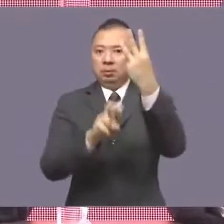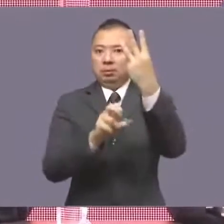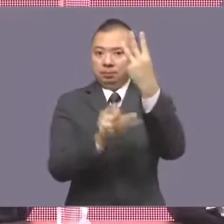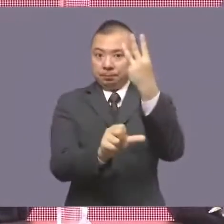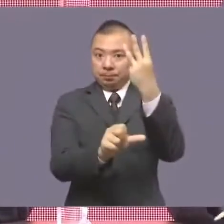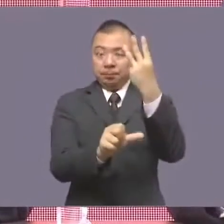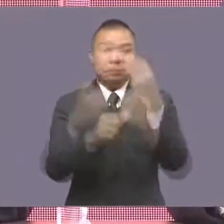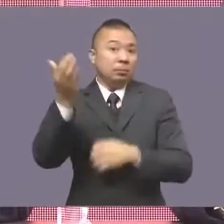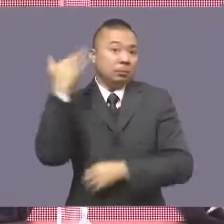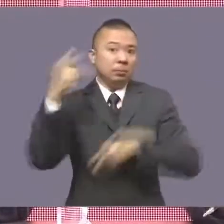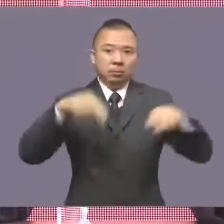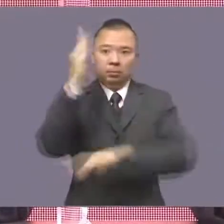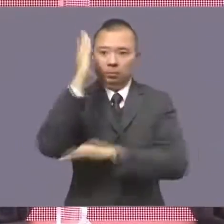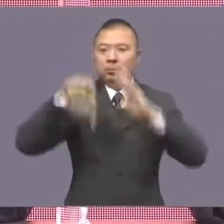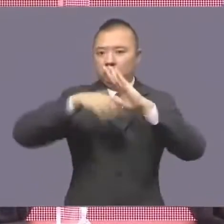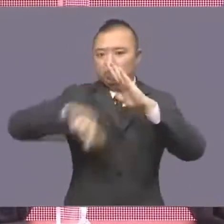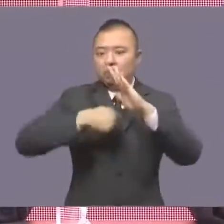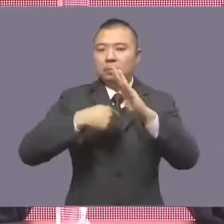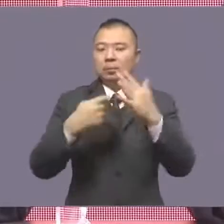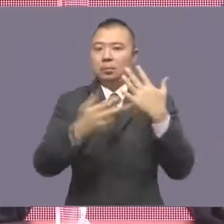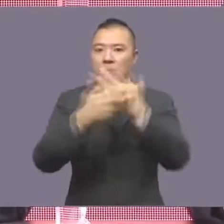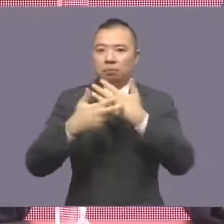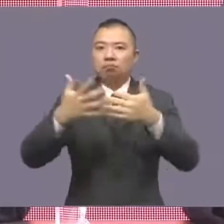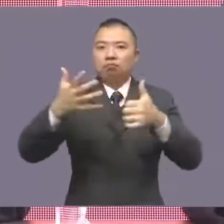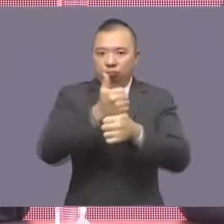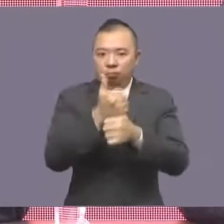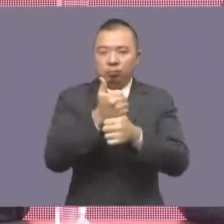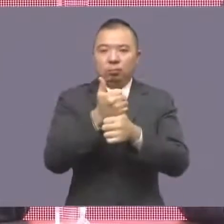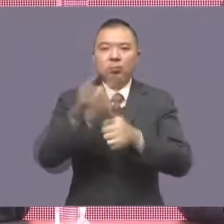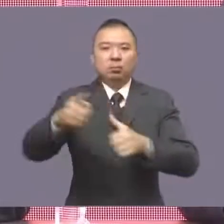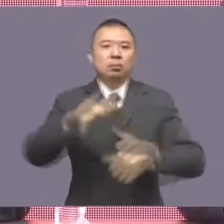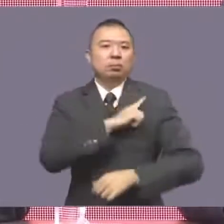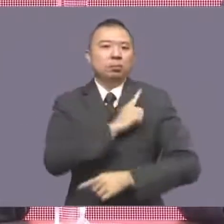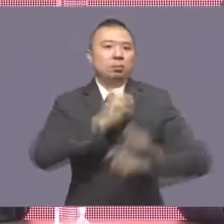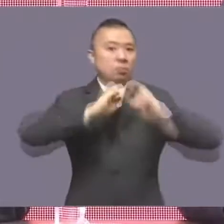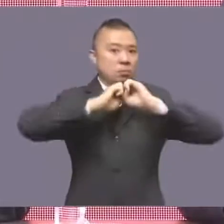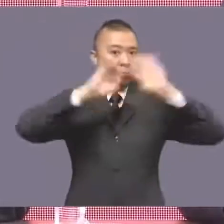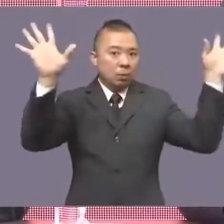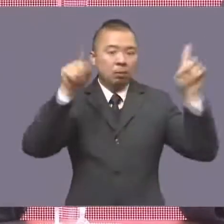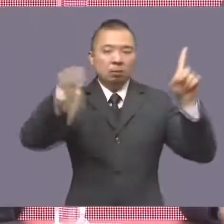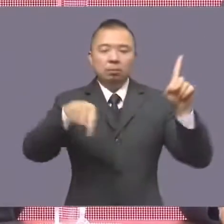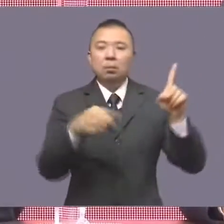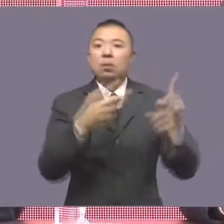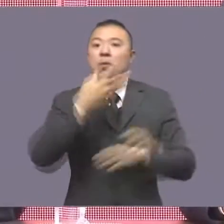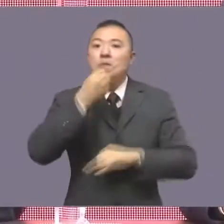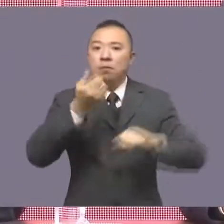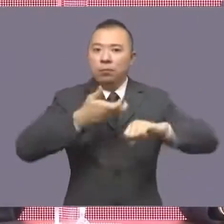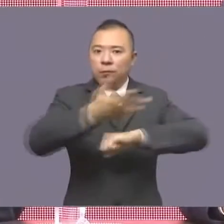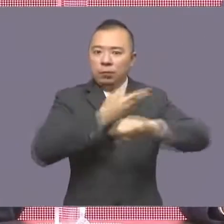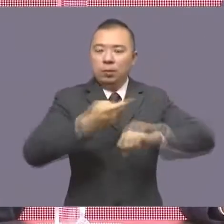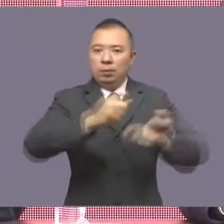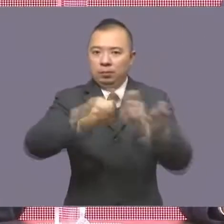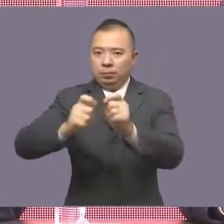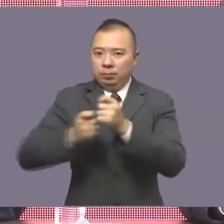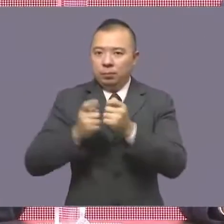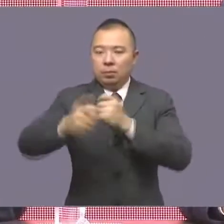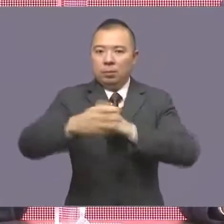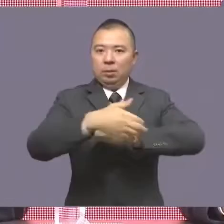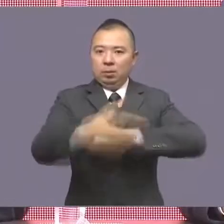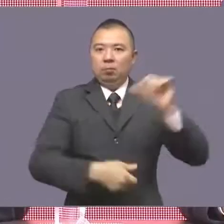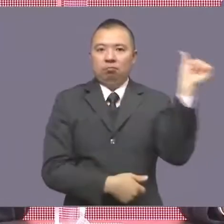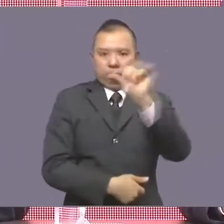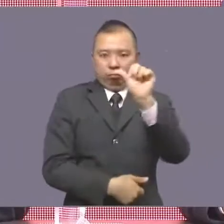时行政院卫生署以公告的方式，针对福岛周边5县地区的全部食